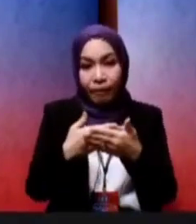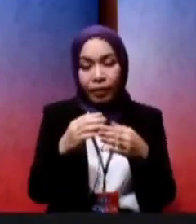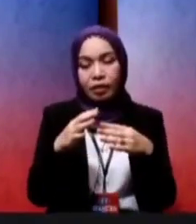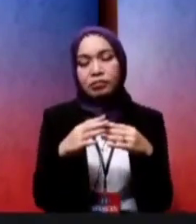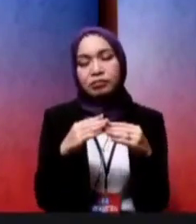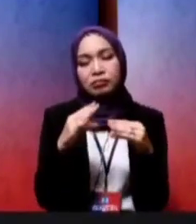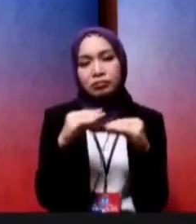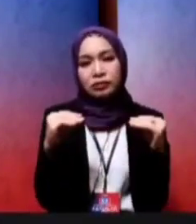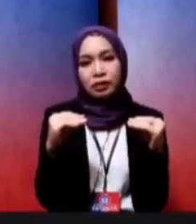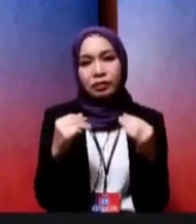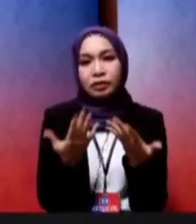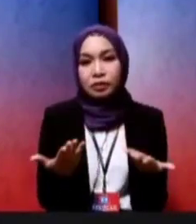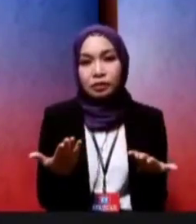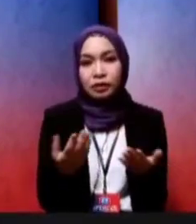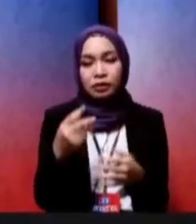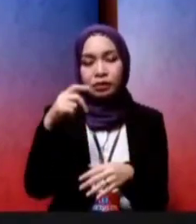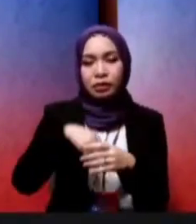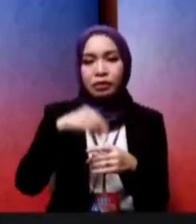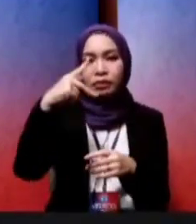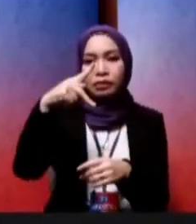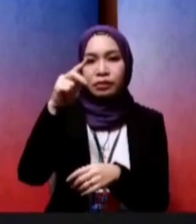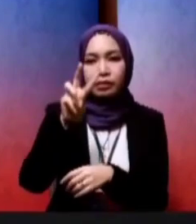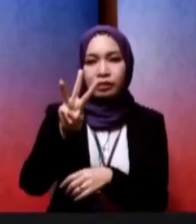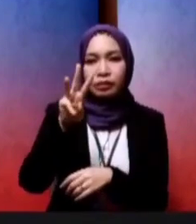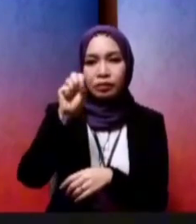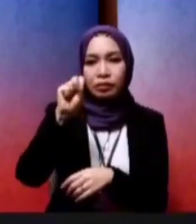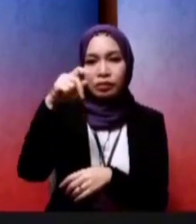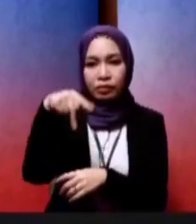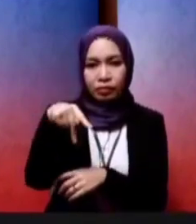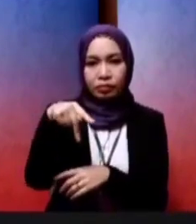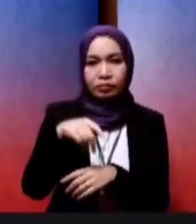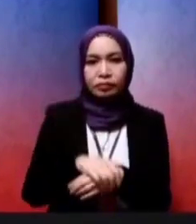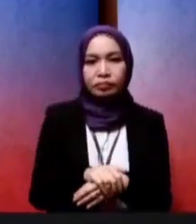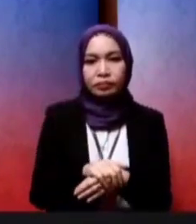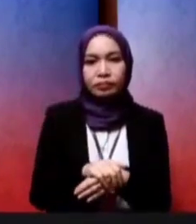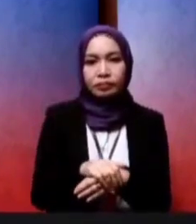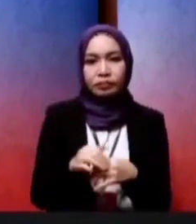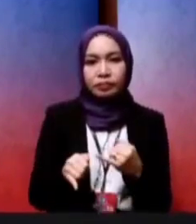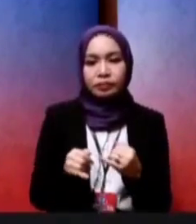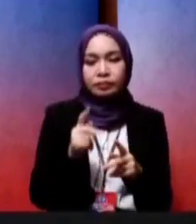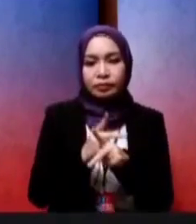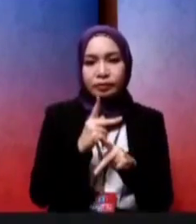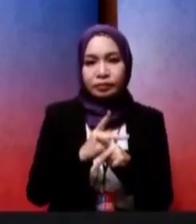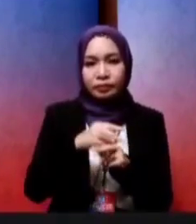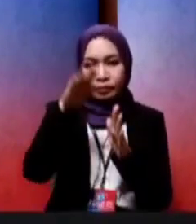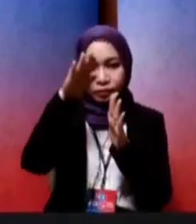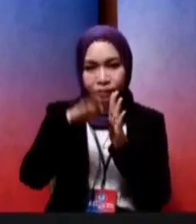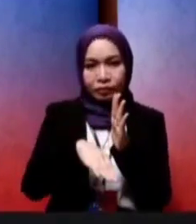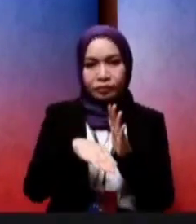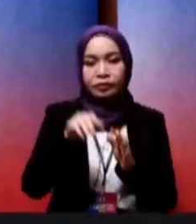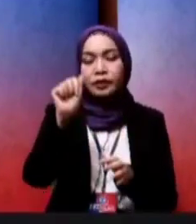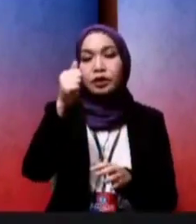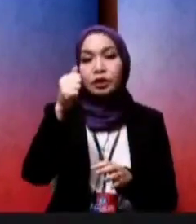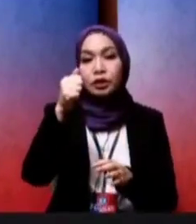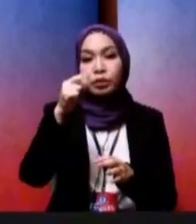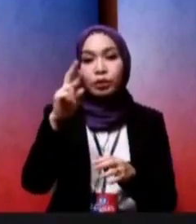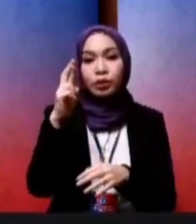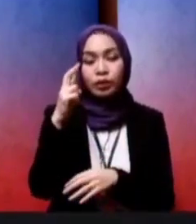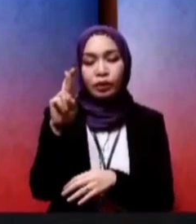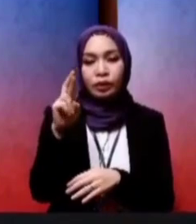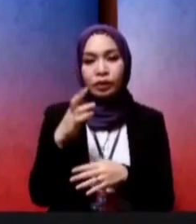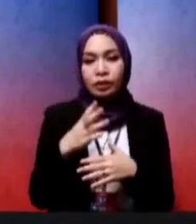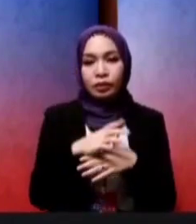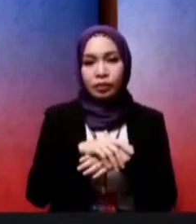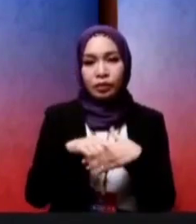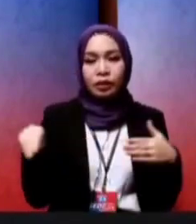55 tahun punyai Baki simpanan kurang maksudnya bila nak